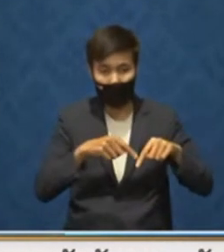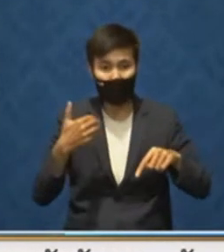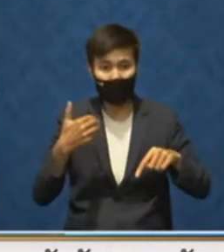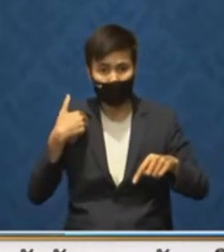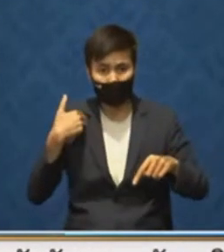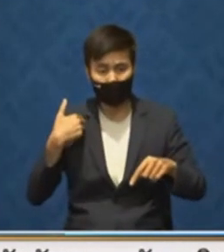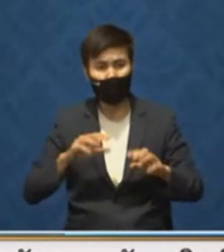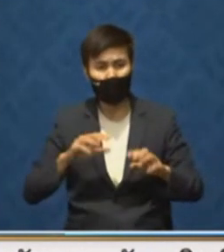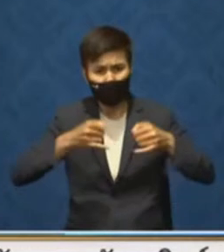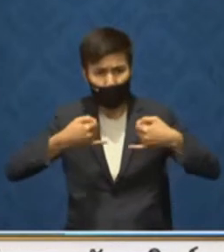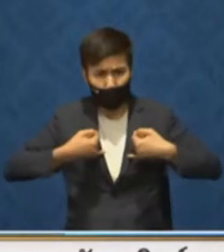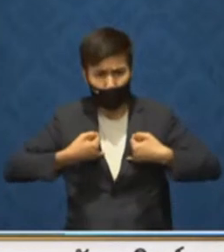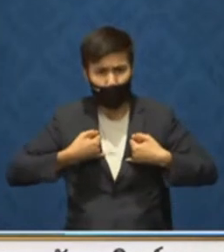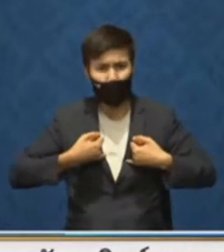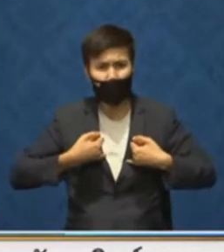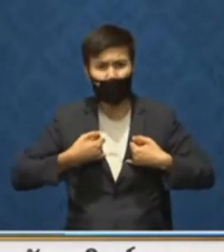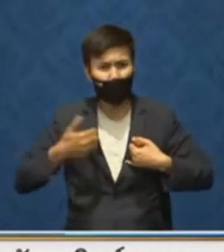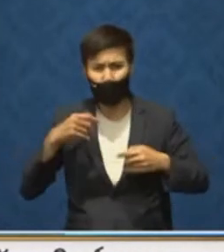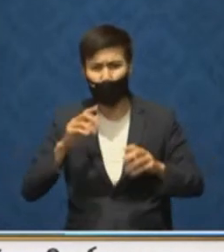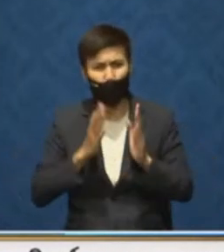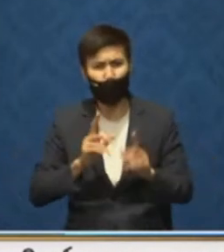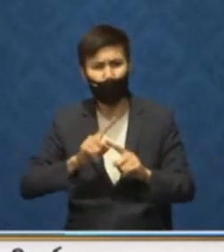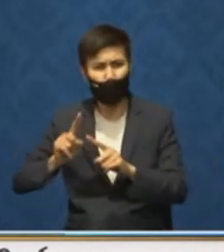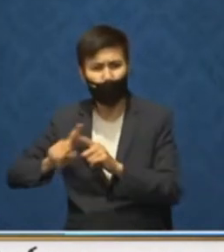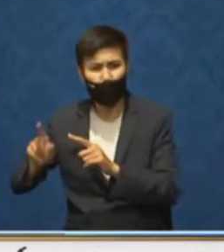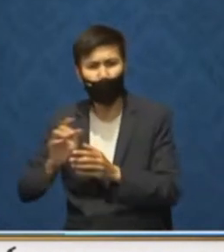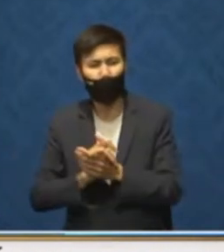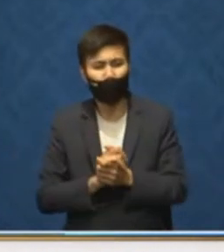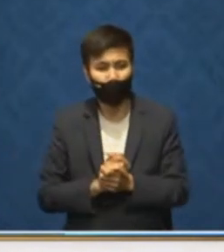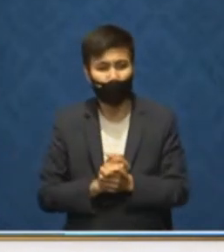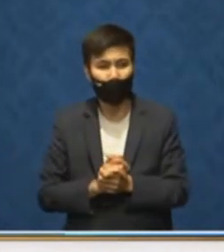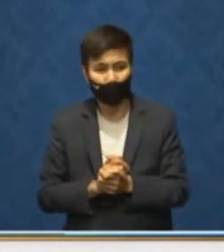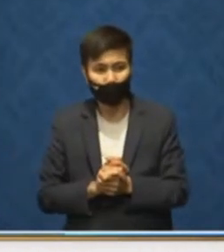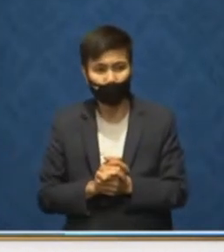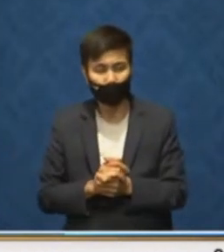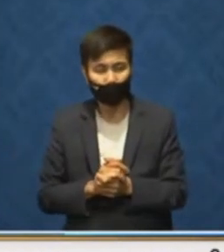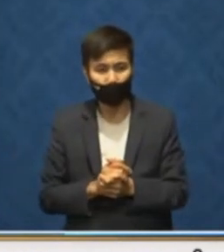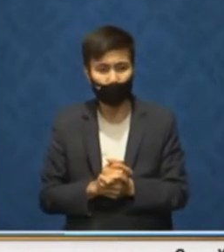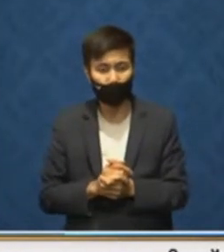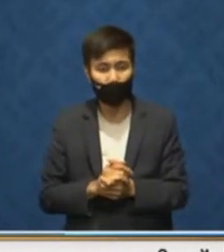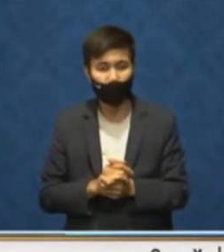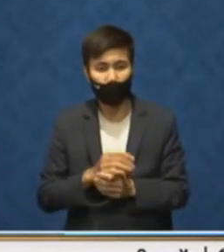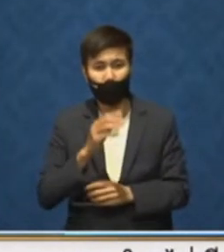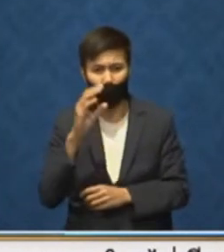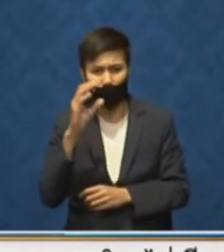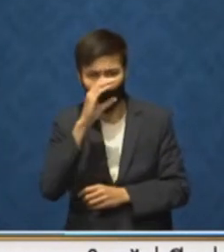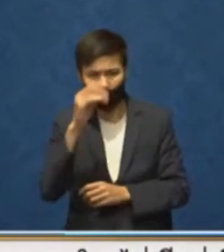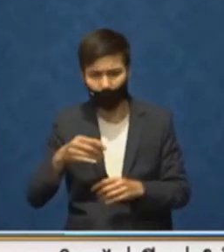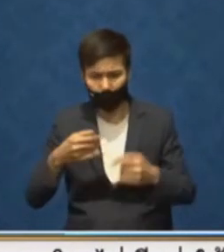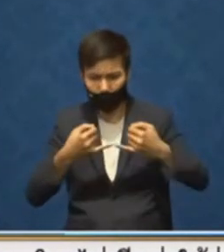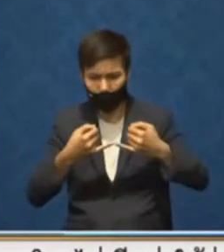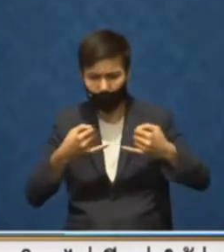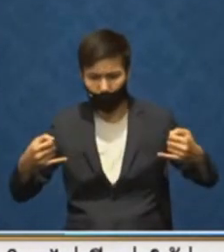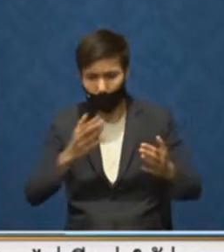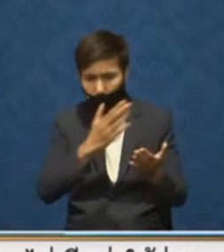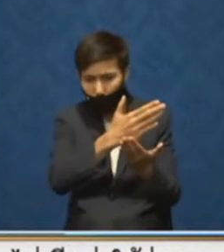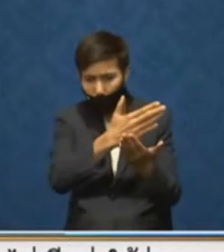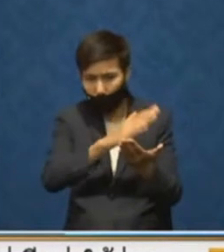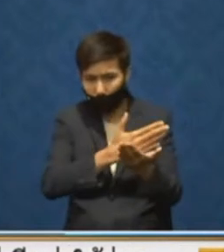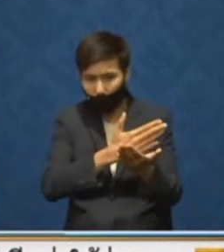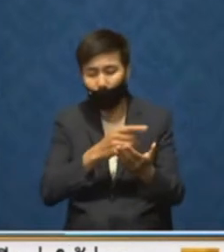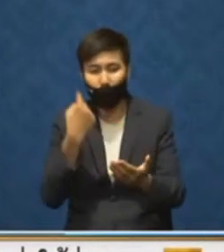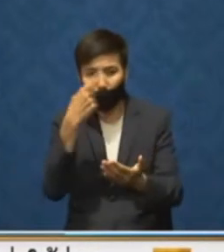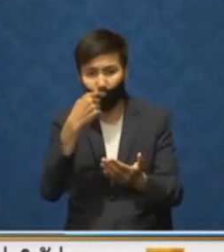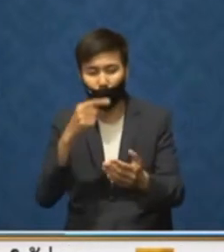ทำอะไรดูละเอียดแล้วนำมันจะเป็นอย่างนี้มันภาพทับมันอยู่กันประกาศพื้นที่เนี่ยได้เราต้องหาเส้นนี้ก็ไม่ได้นะครับถ้าเส้นไหนที่เป็นของ